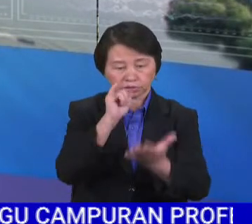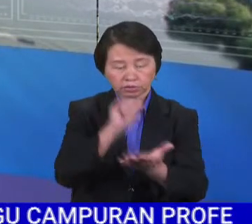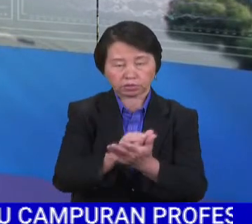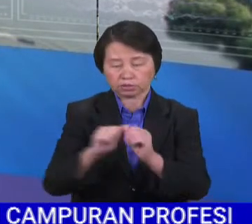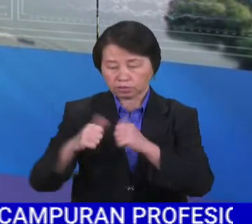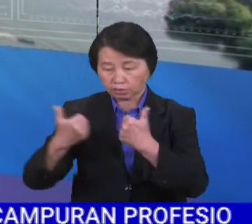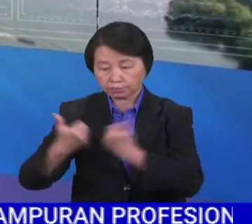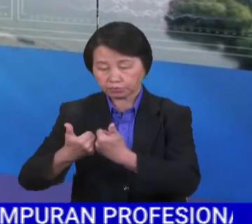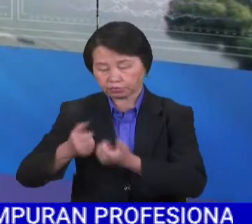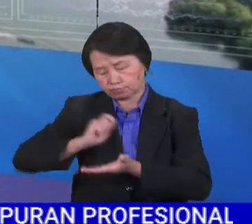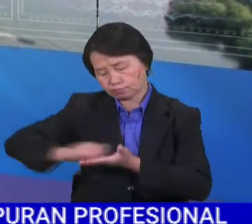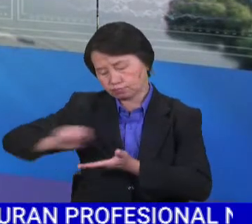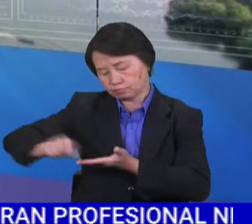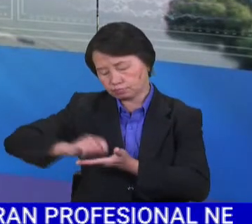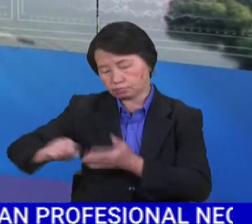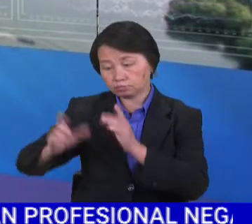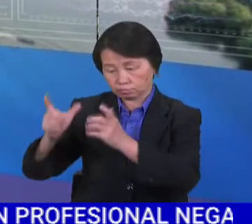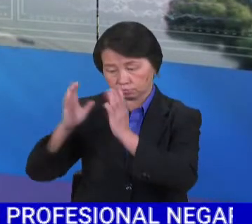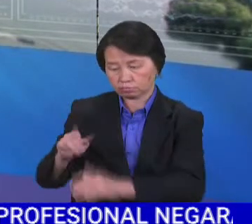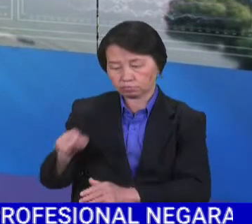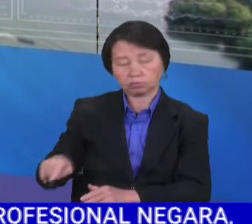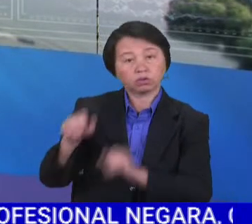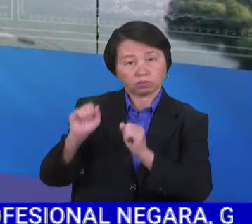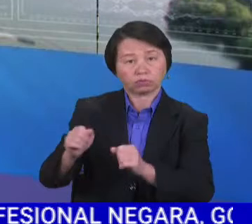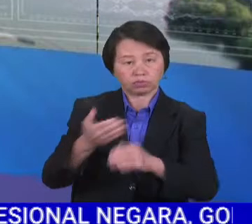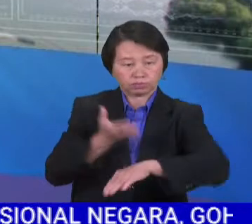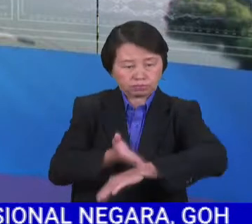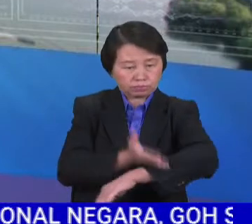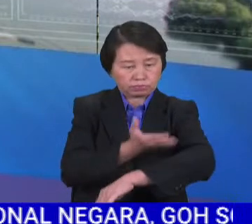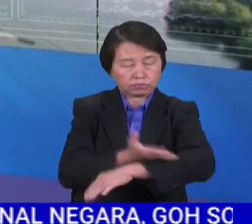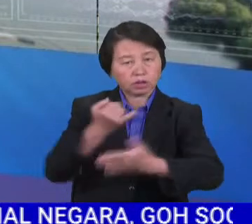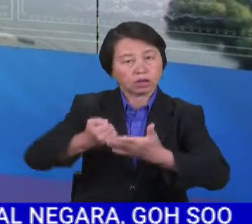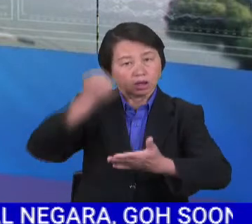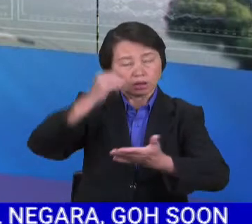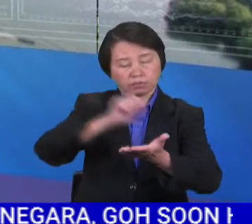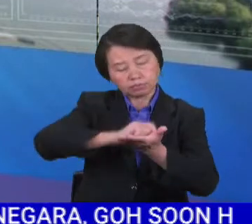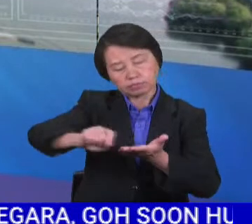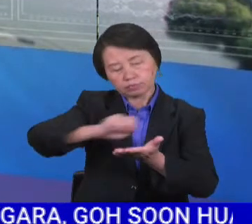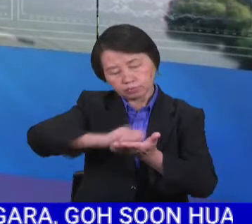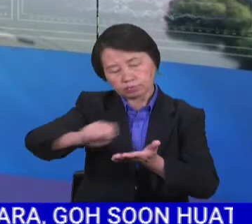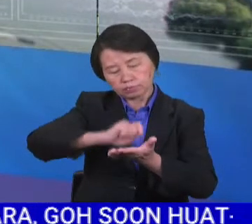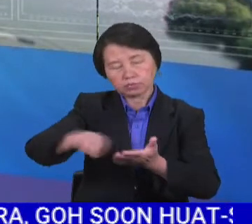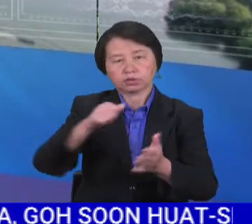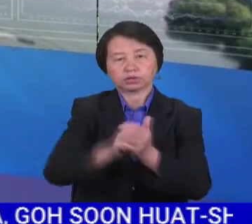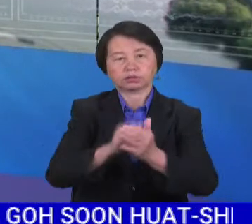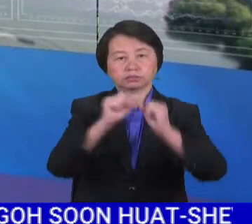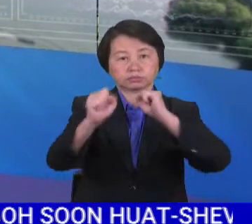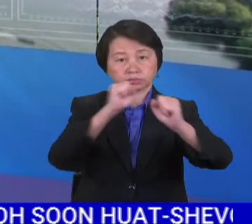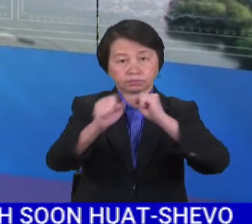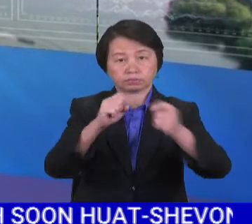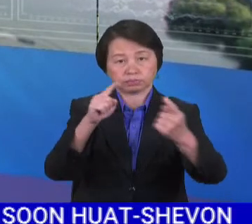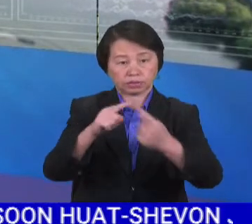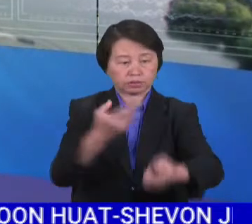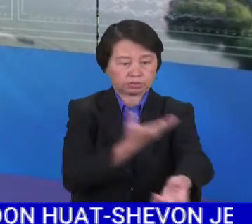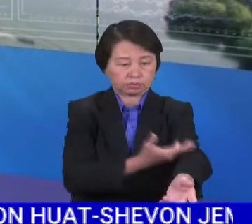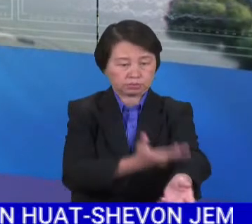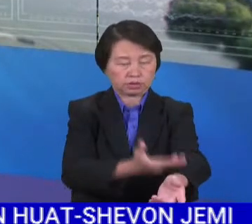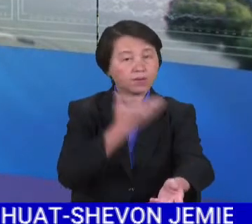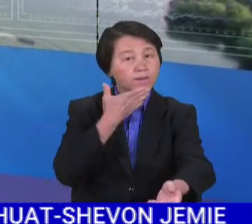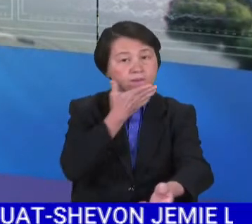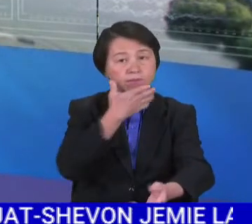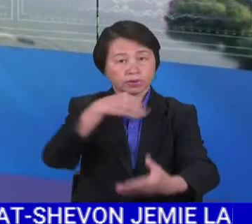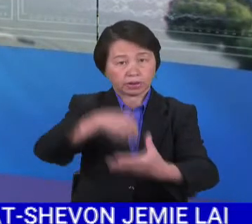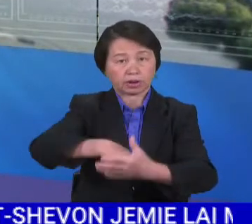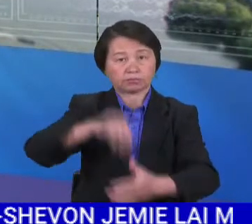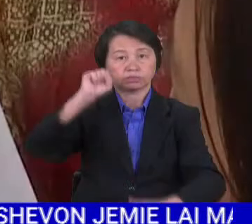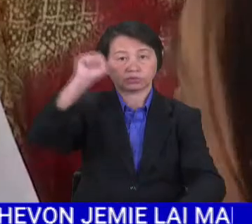persatuan penulis akan menjadi suatu badan yang dapat mengembangkan ilmu penulisan dan kesusastraan kepada generasi muda di